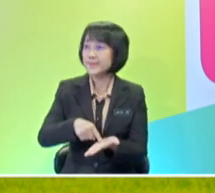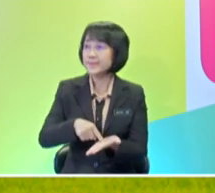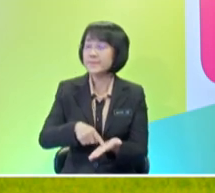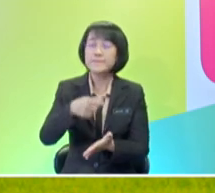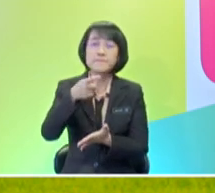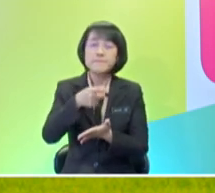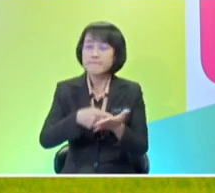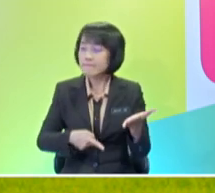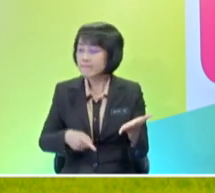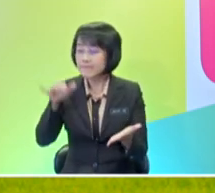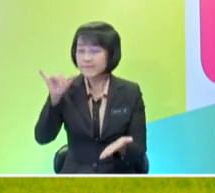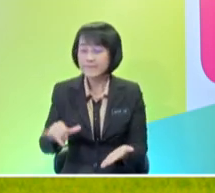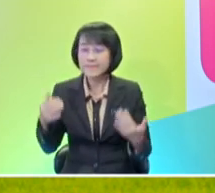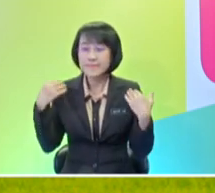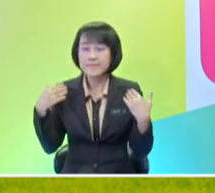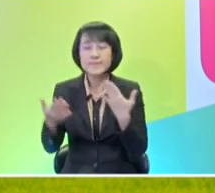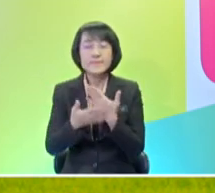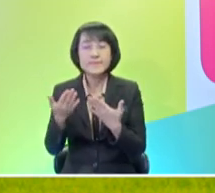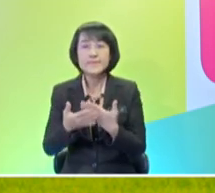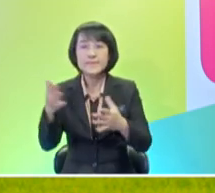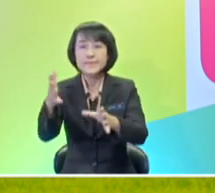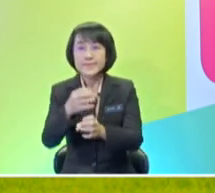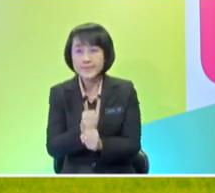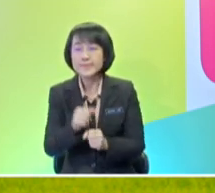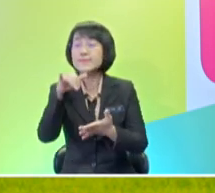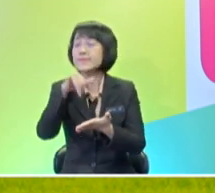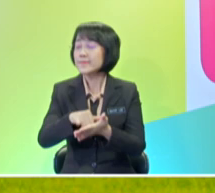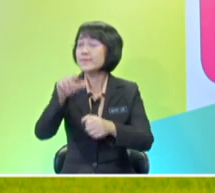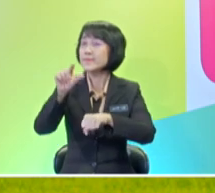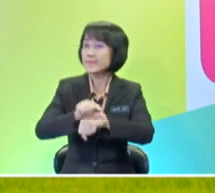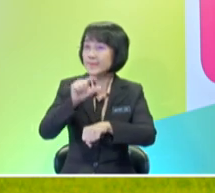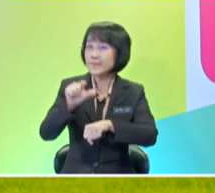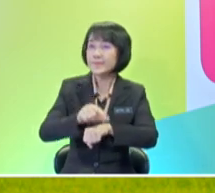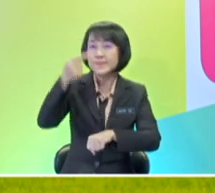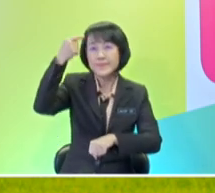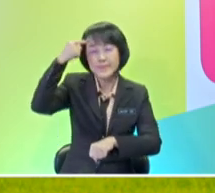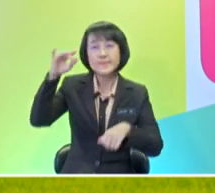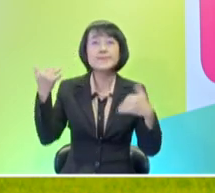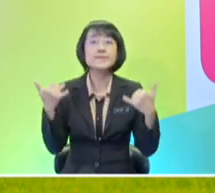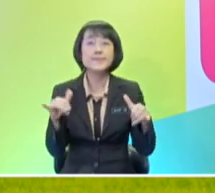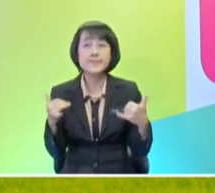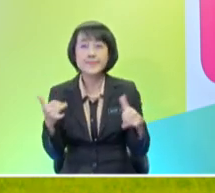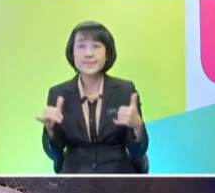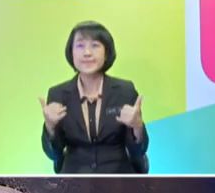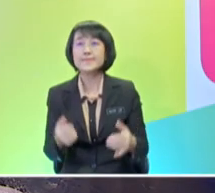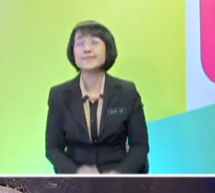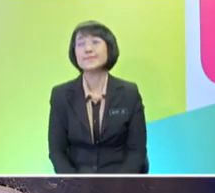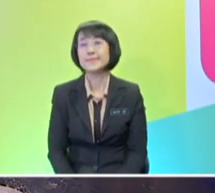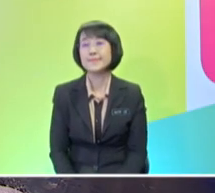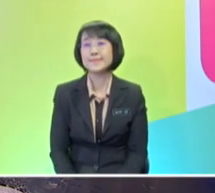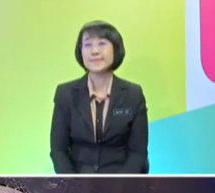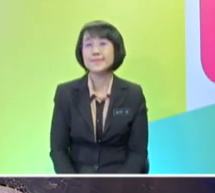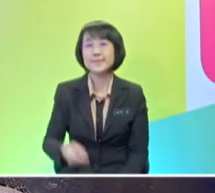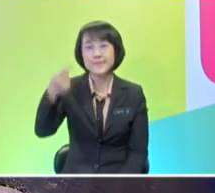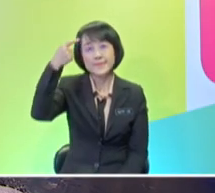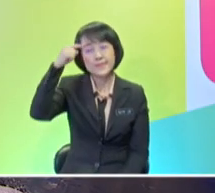ada dulu apa saja yang mudah diperoleh itulah yang digunakan sebagai permainan untuk menikmati keseluruhan